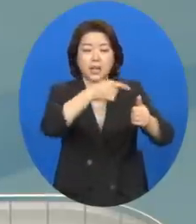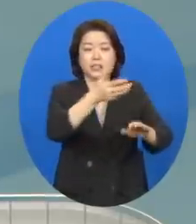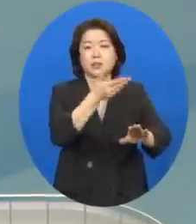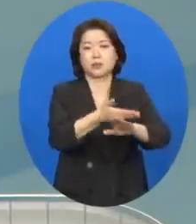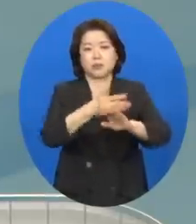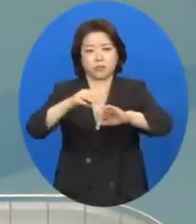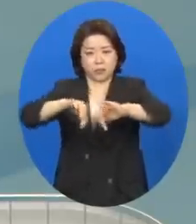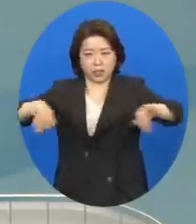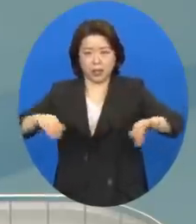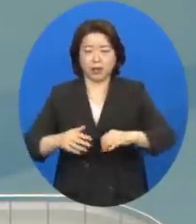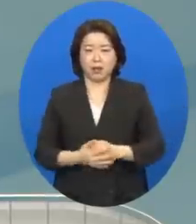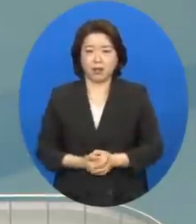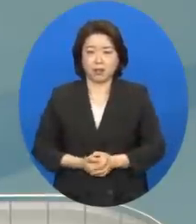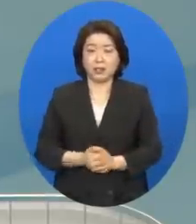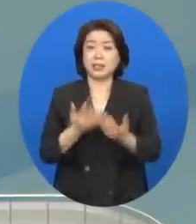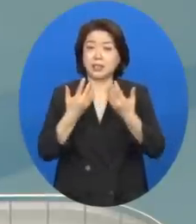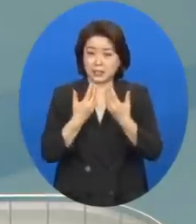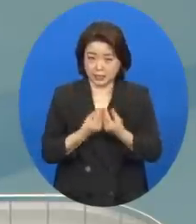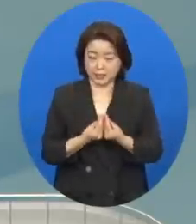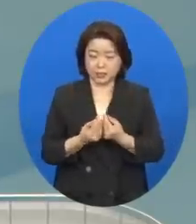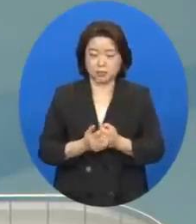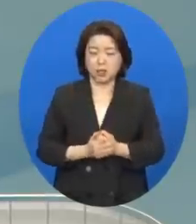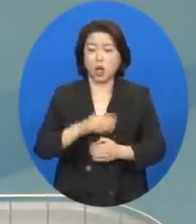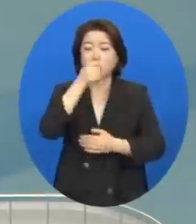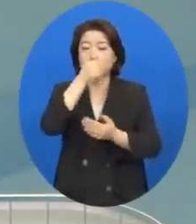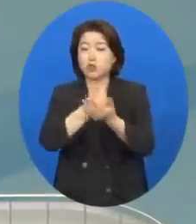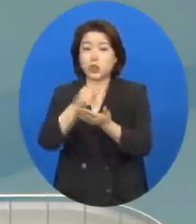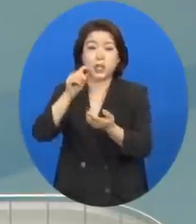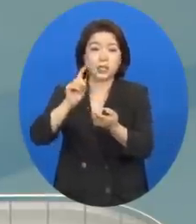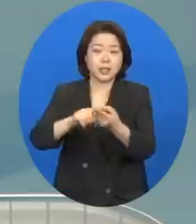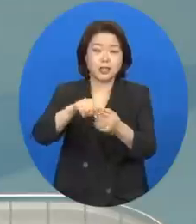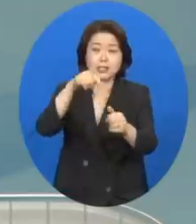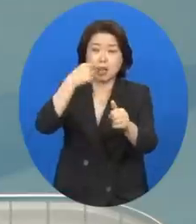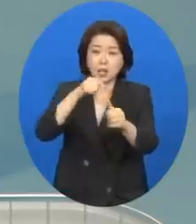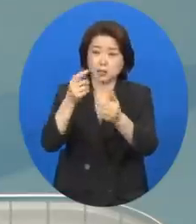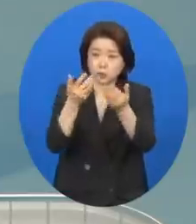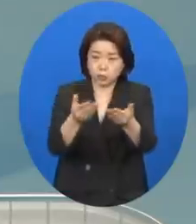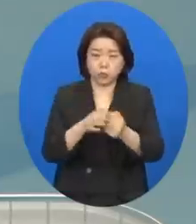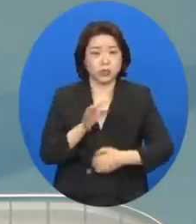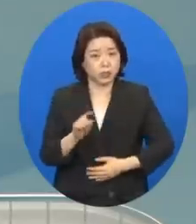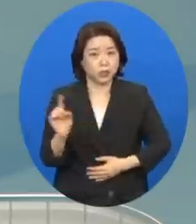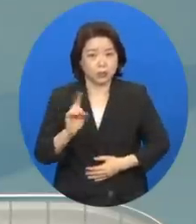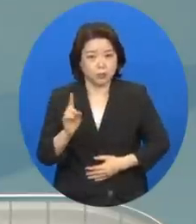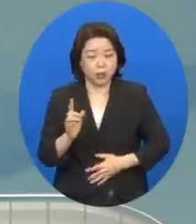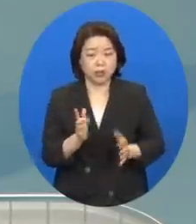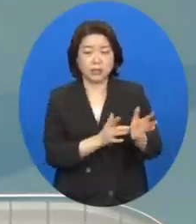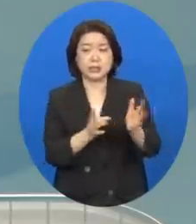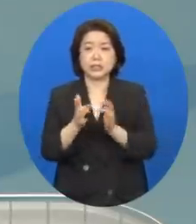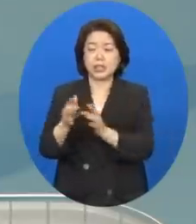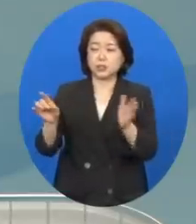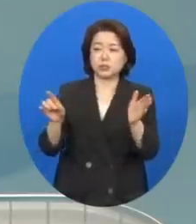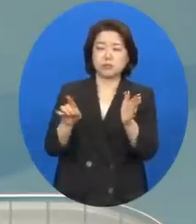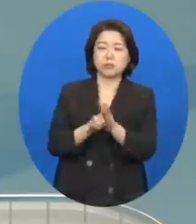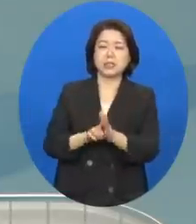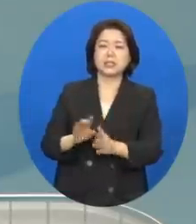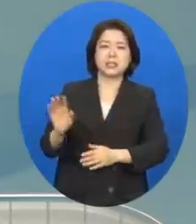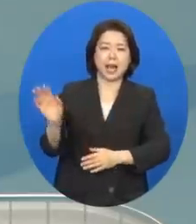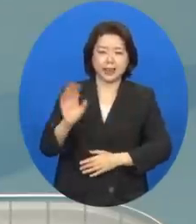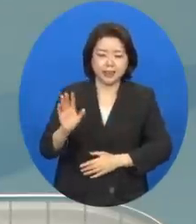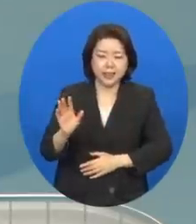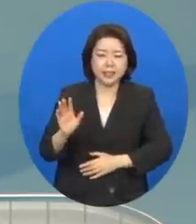다릅니다. 예를 들면 죄에 대해서 가르친다 그랬는데 그것은 예수를 믿지 않는 죄에